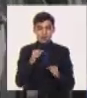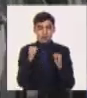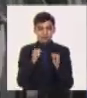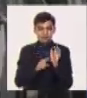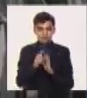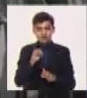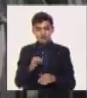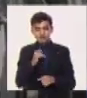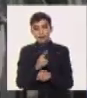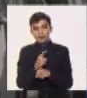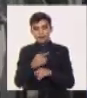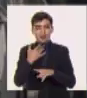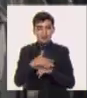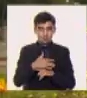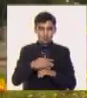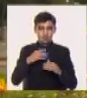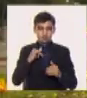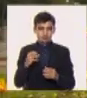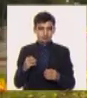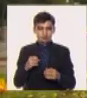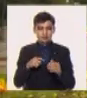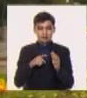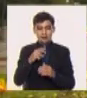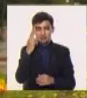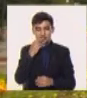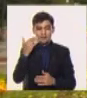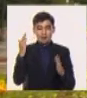и запрещать обеды на улице будет уже столичная